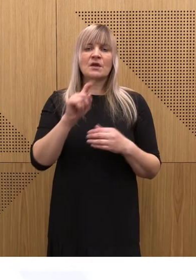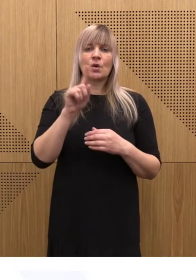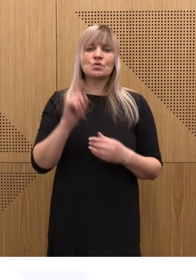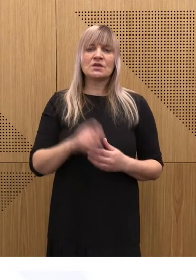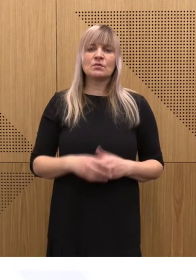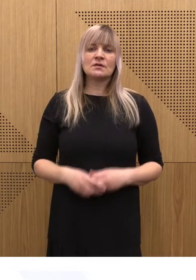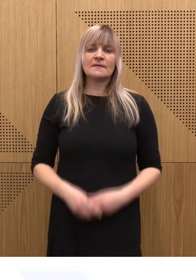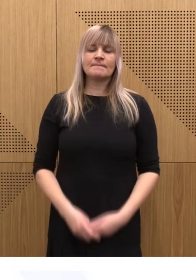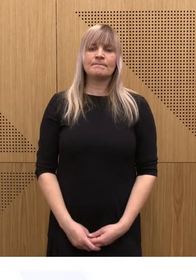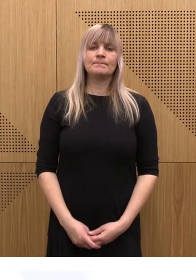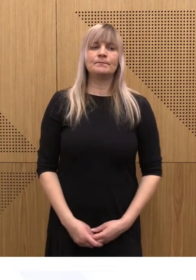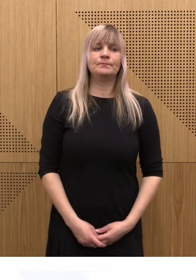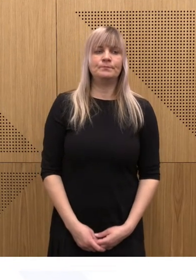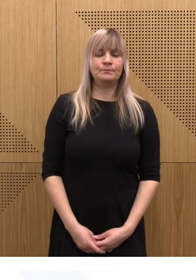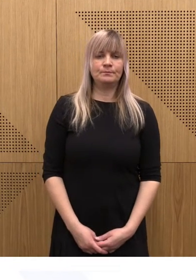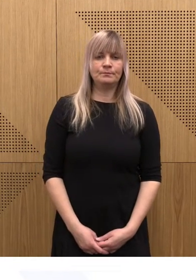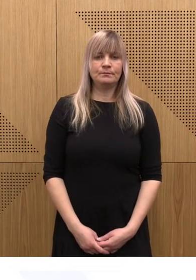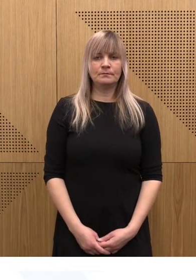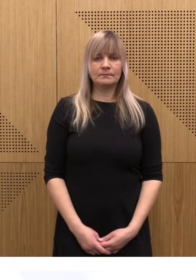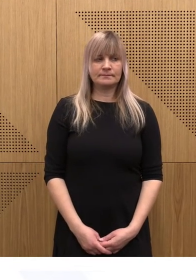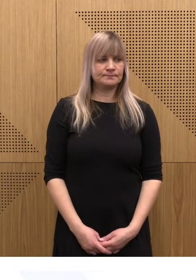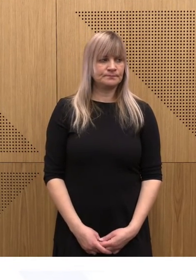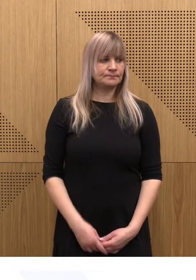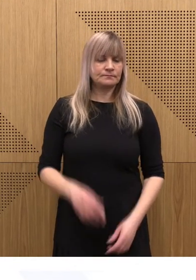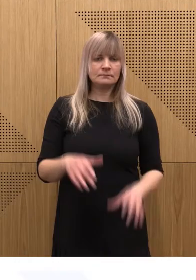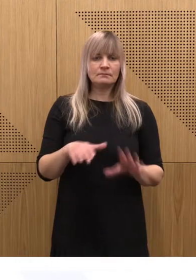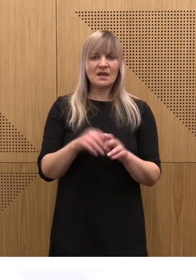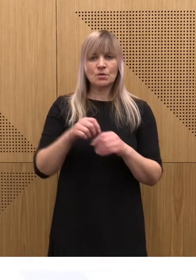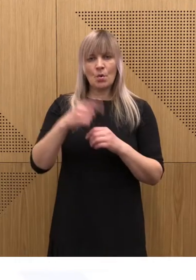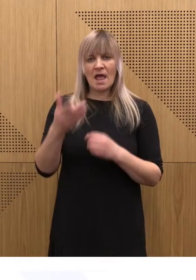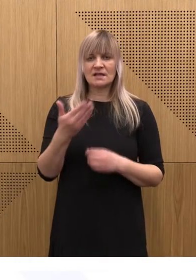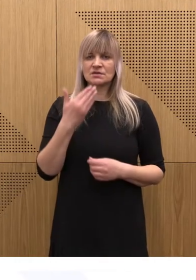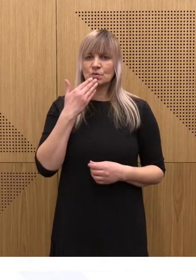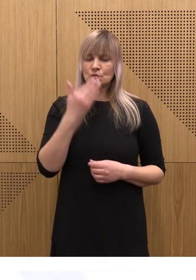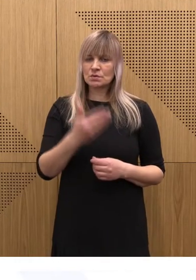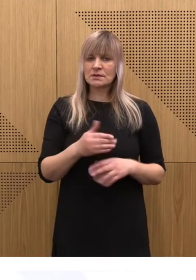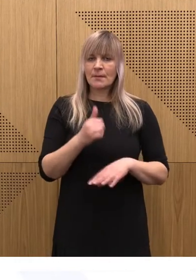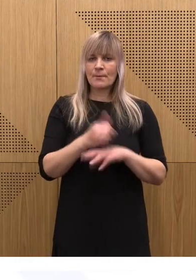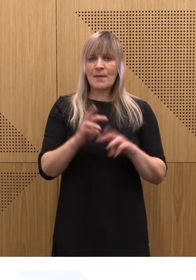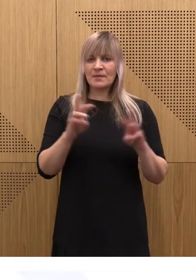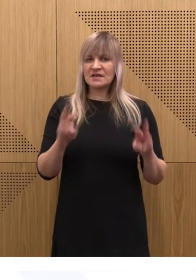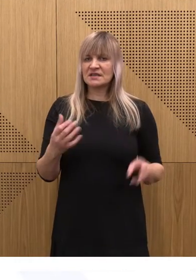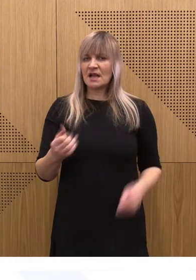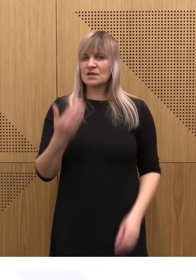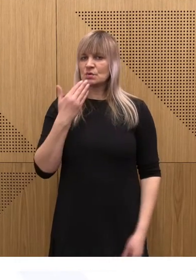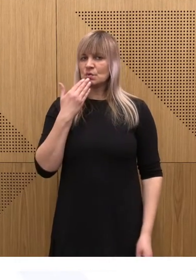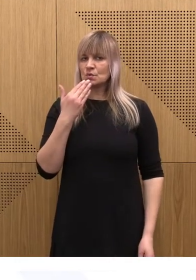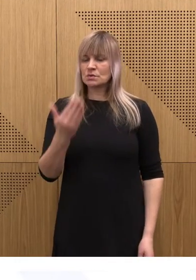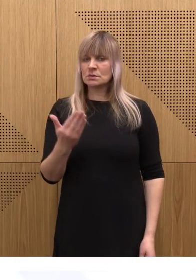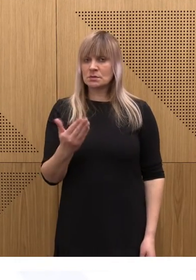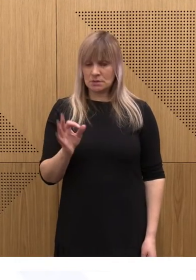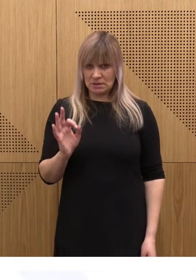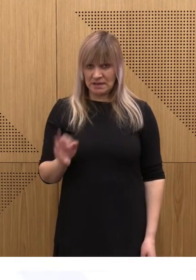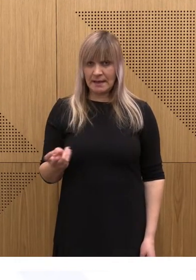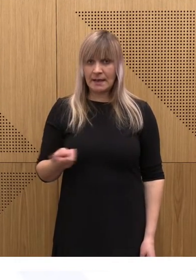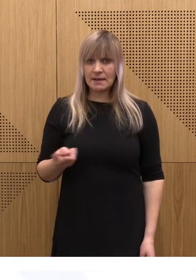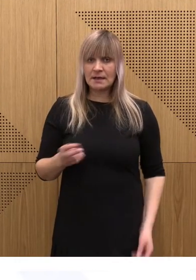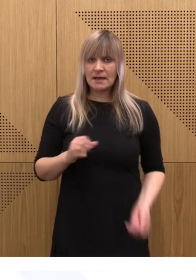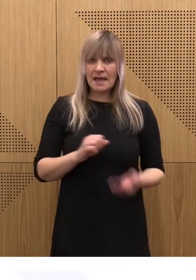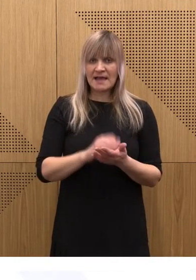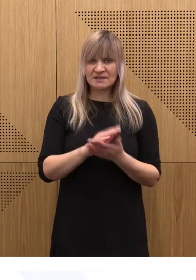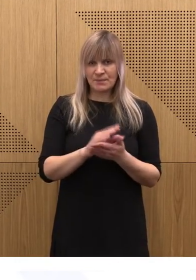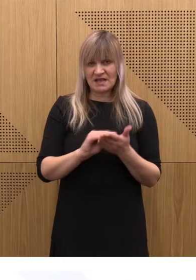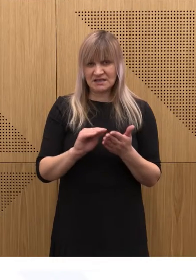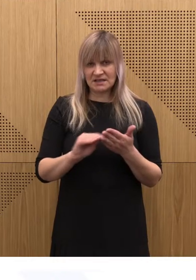siit. Villar Voog, Õhtulehest. Küsimus peaministrile, et kas vastab tõele see